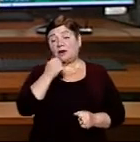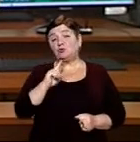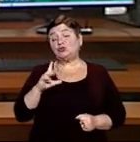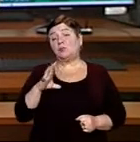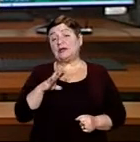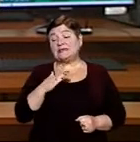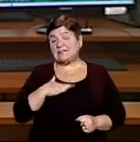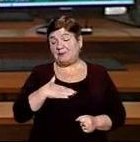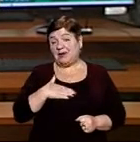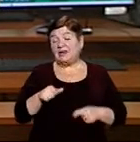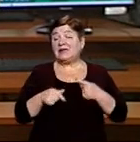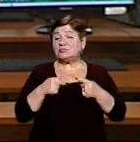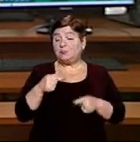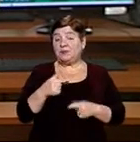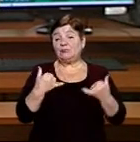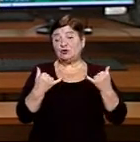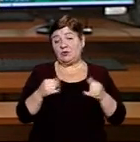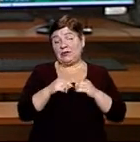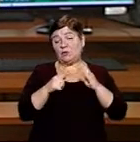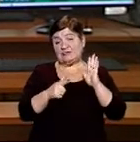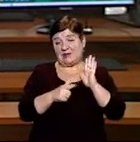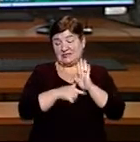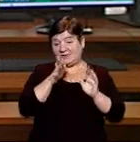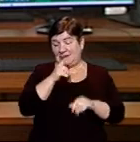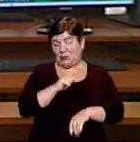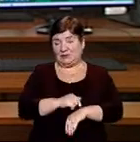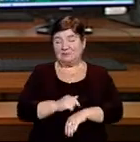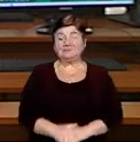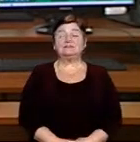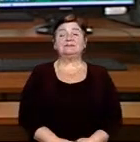завершуємо. Дякуємо, що були з нами. Наступний випуск дивіться сьогодні о 17:00.